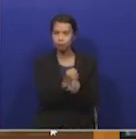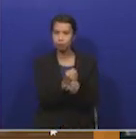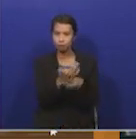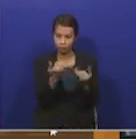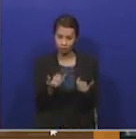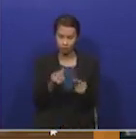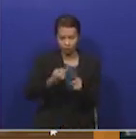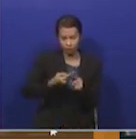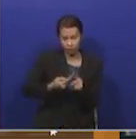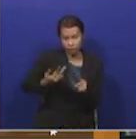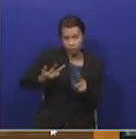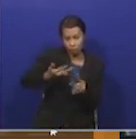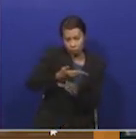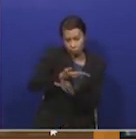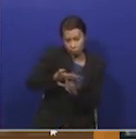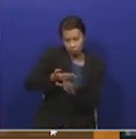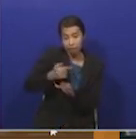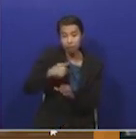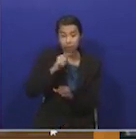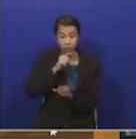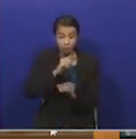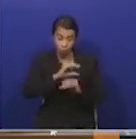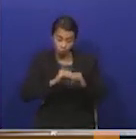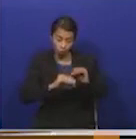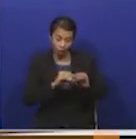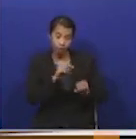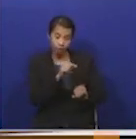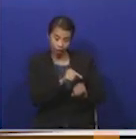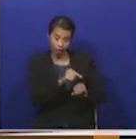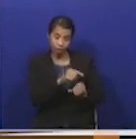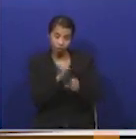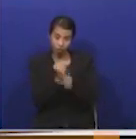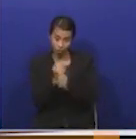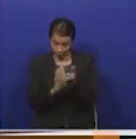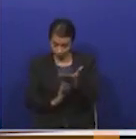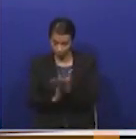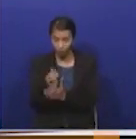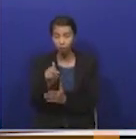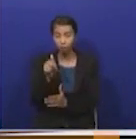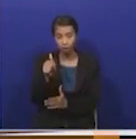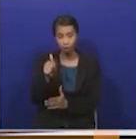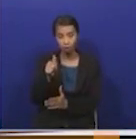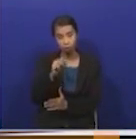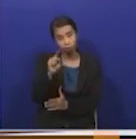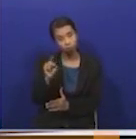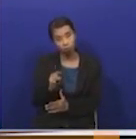3เดือนจะสามารถทำให้โครงการนี้สำเร็จลุล่วงได้หรือ